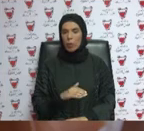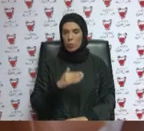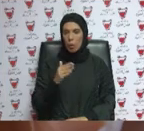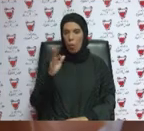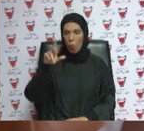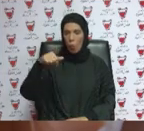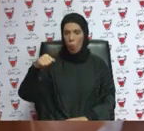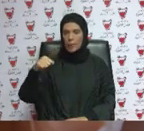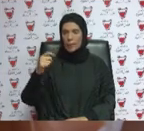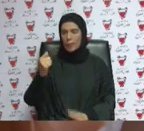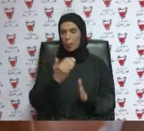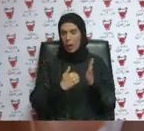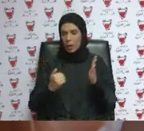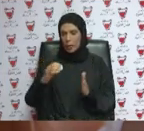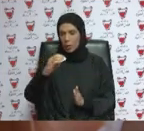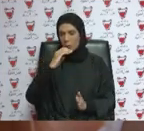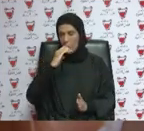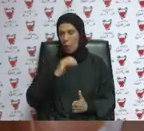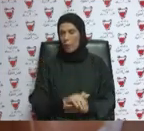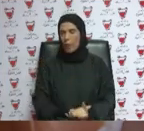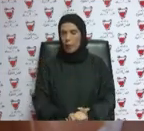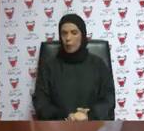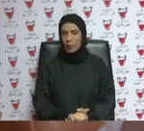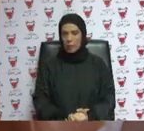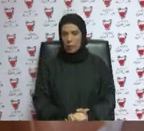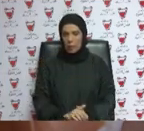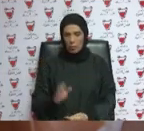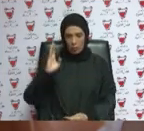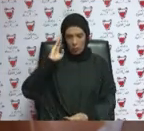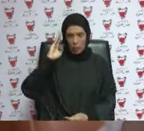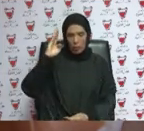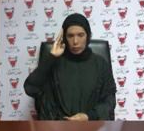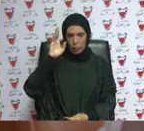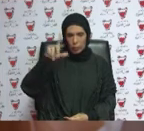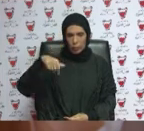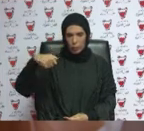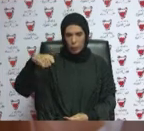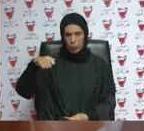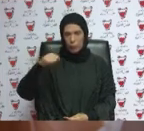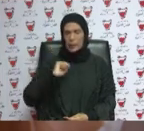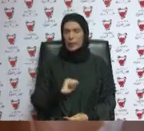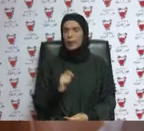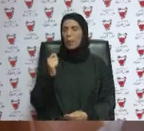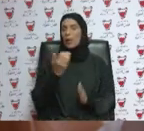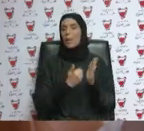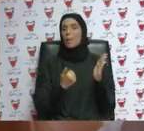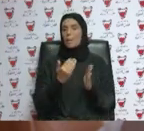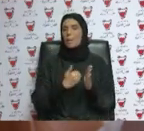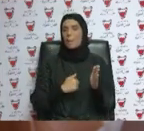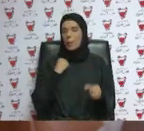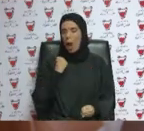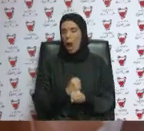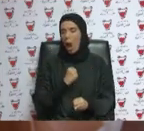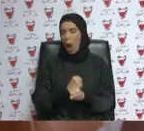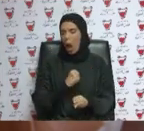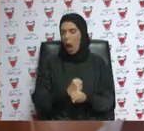الأخ وزير المالية، وطبعا شكر كثير الموصول إلى معالي وزير المالية على الجهود التي